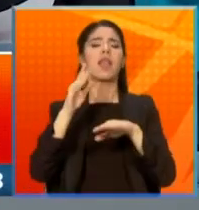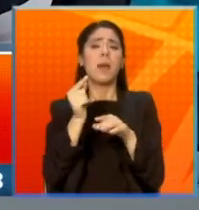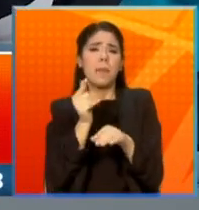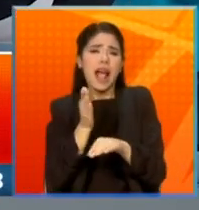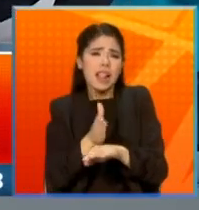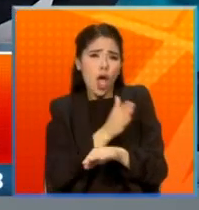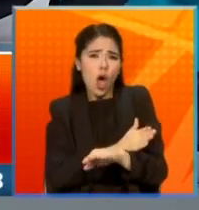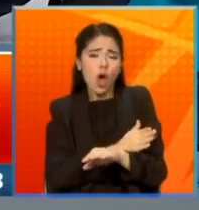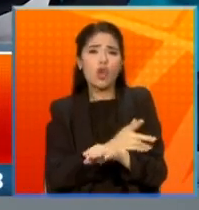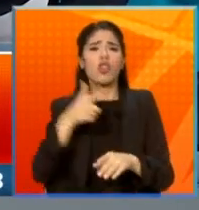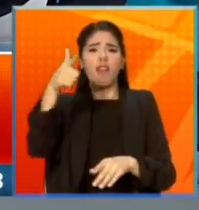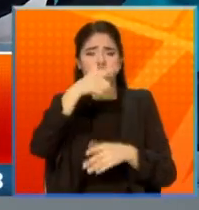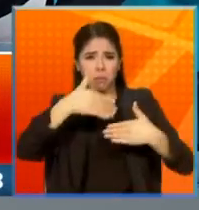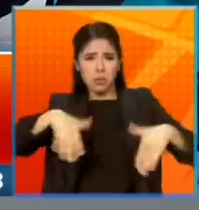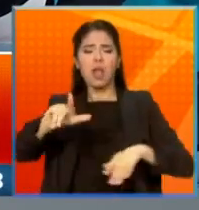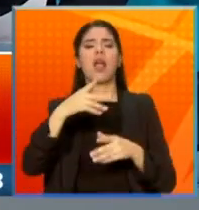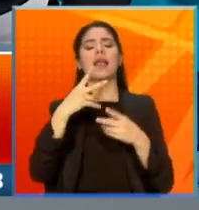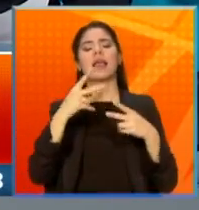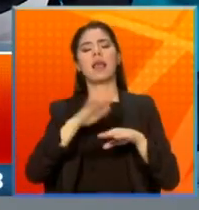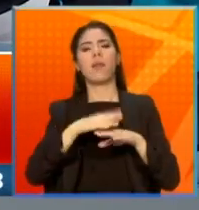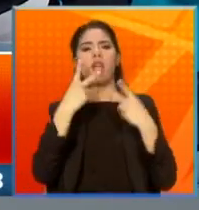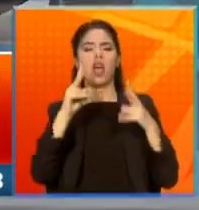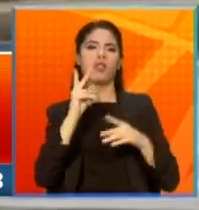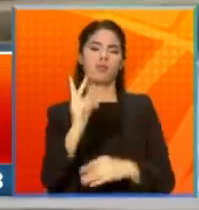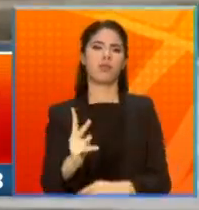önce kameralar karşısında yaptığı o açıklama.